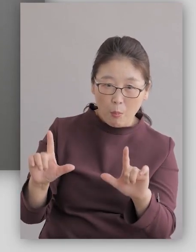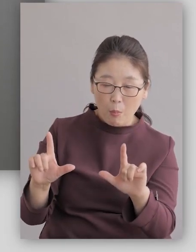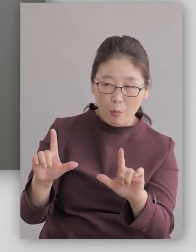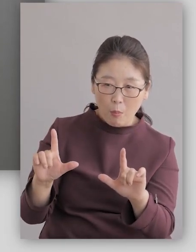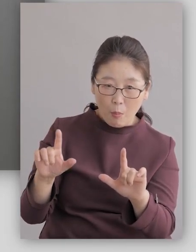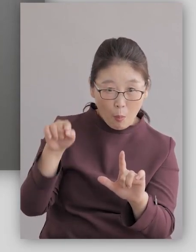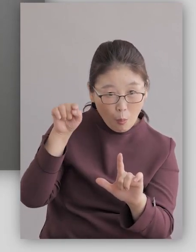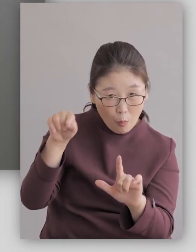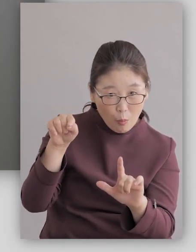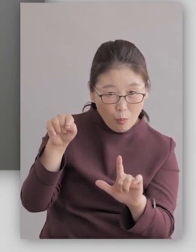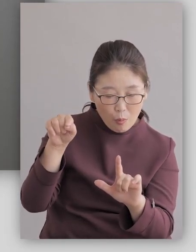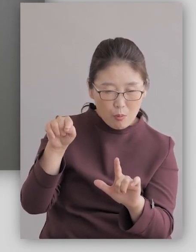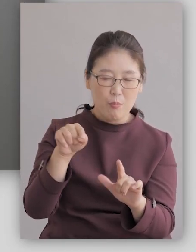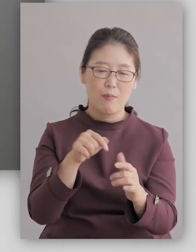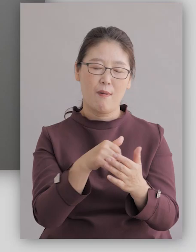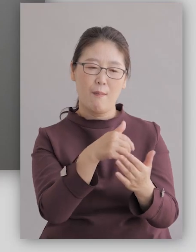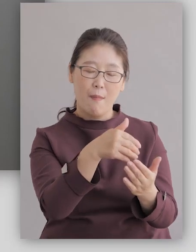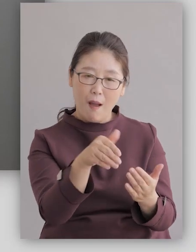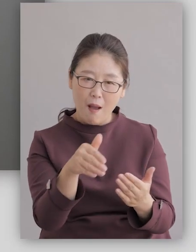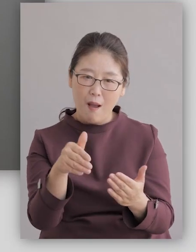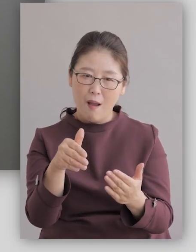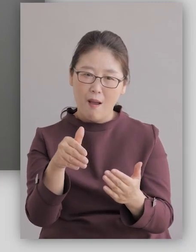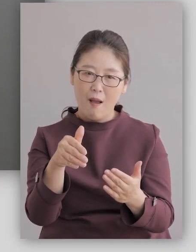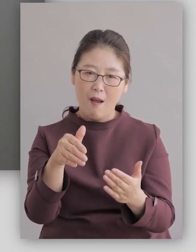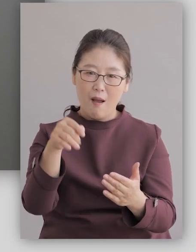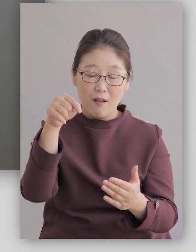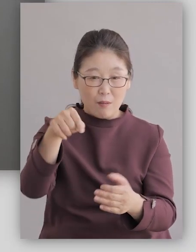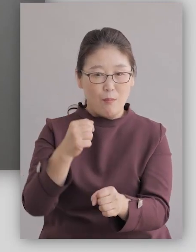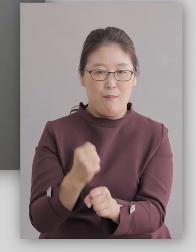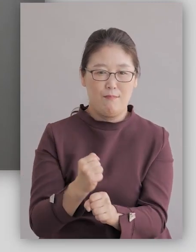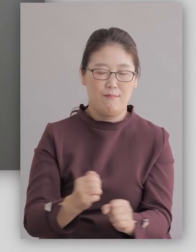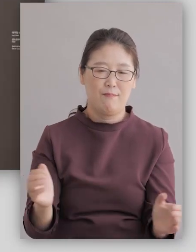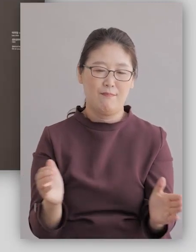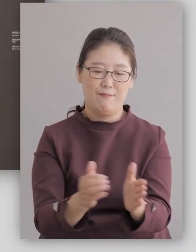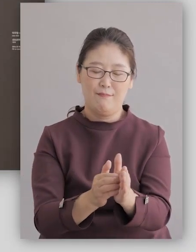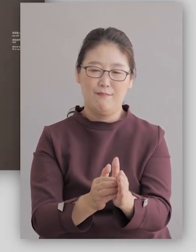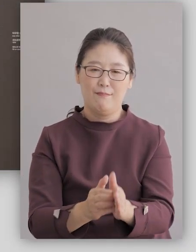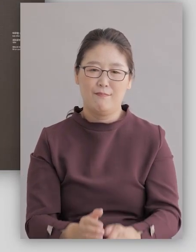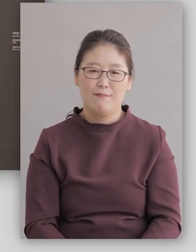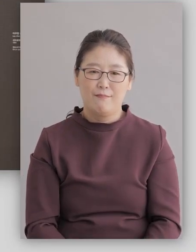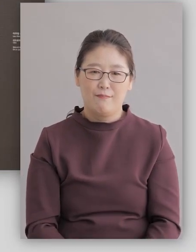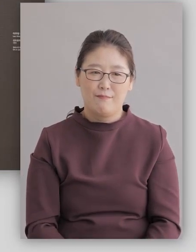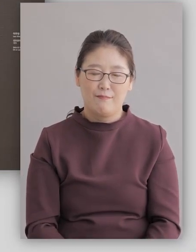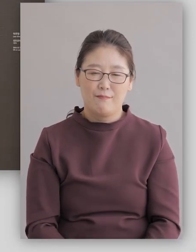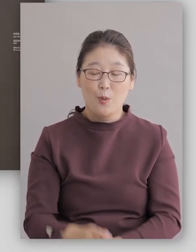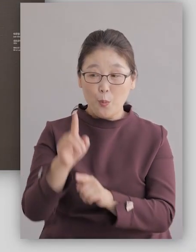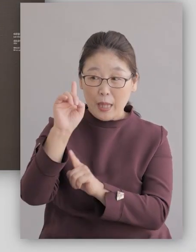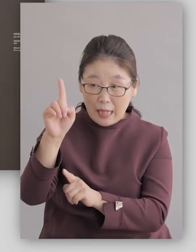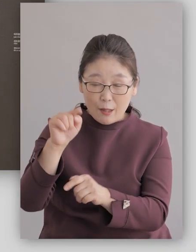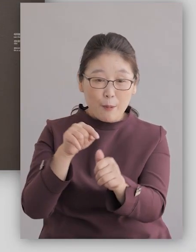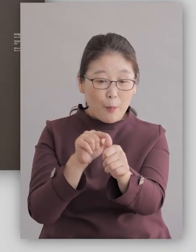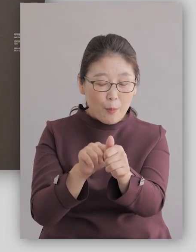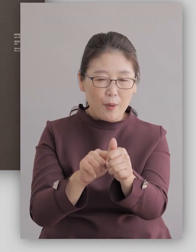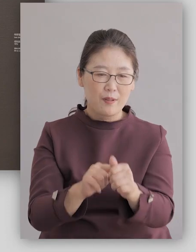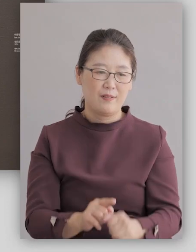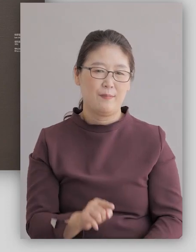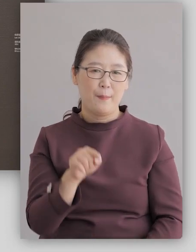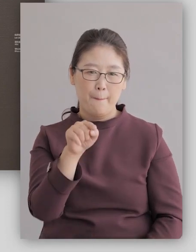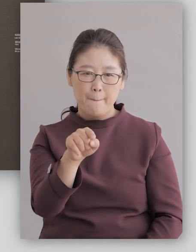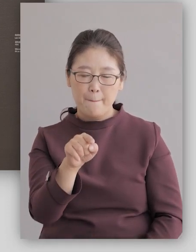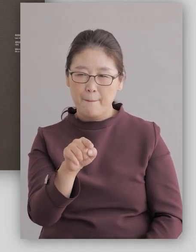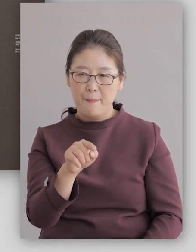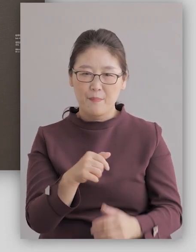이런 작품들을 아주 그 깊이 있게 다루셨고요. 그 다음에 이유환 작가님은 그 만남의